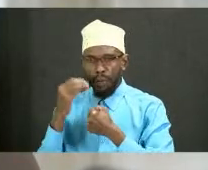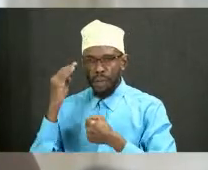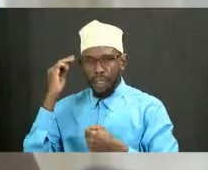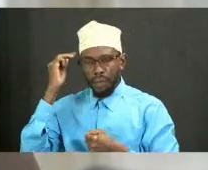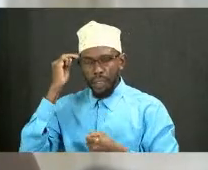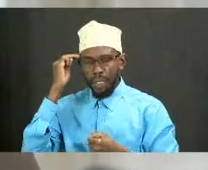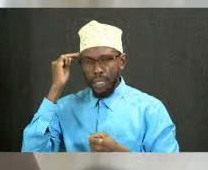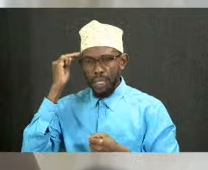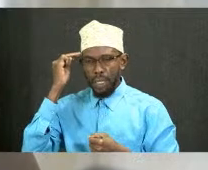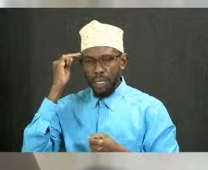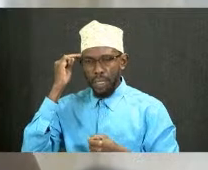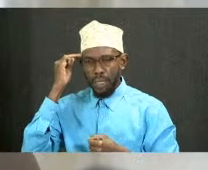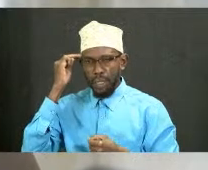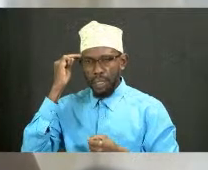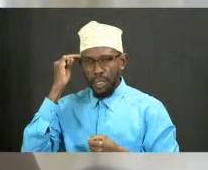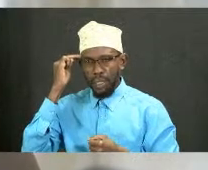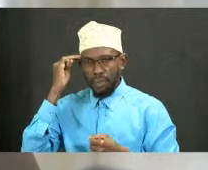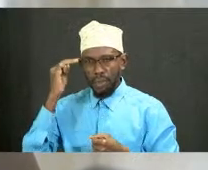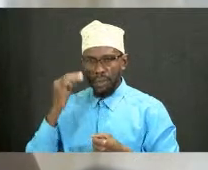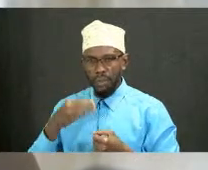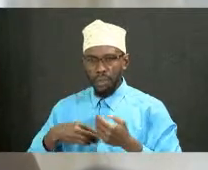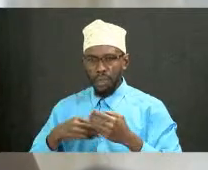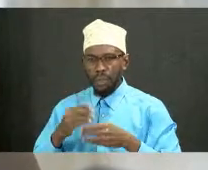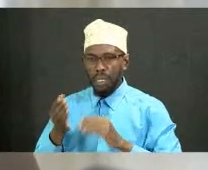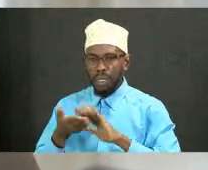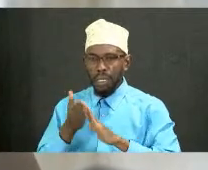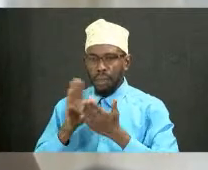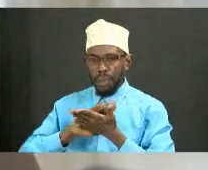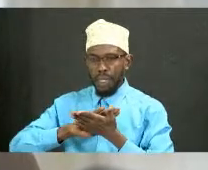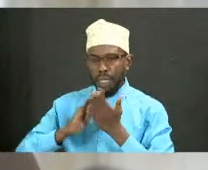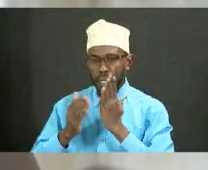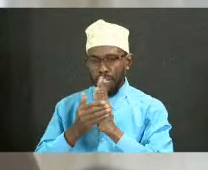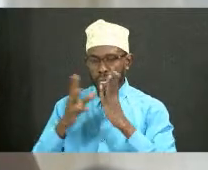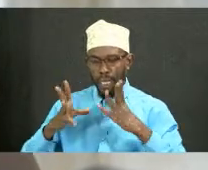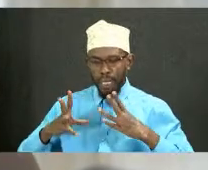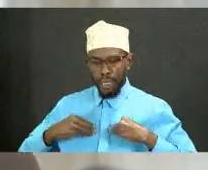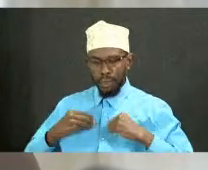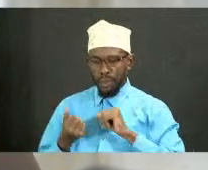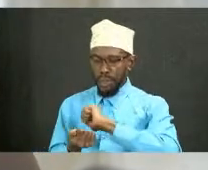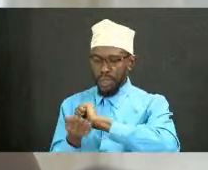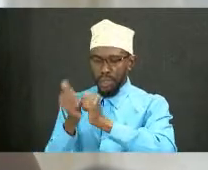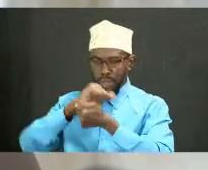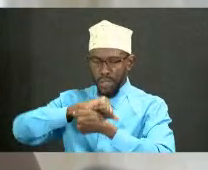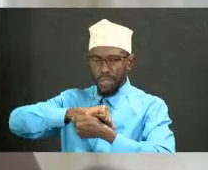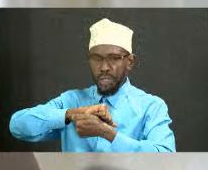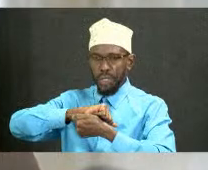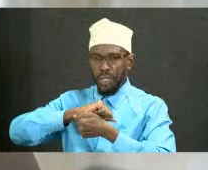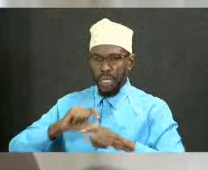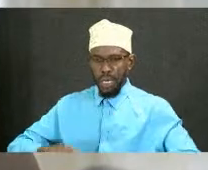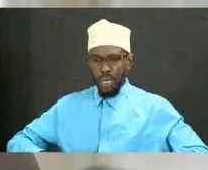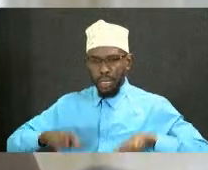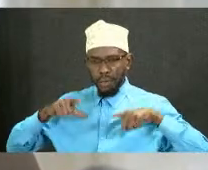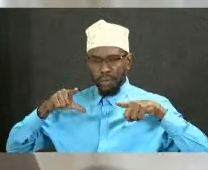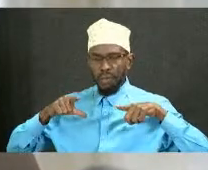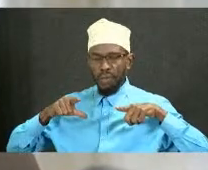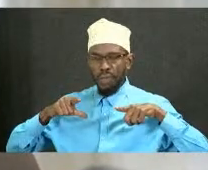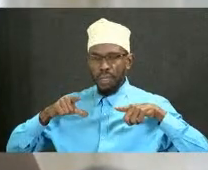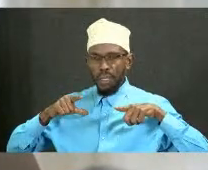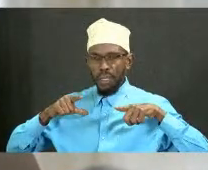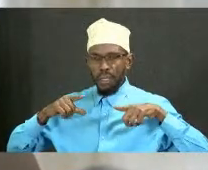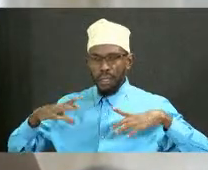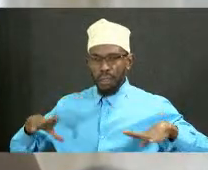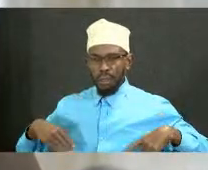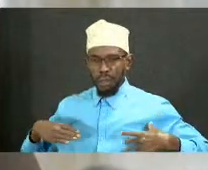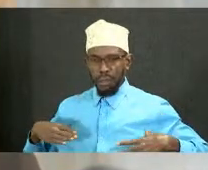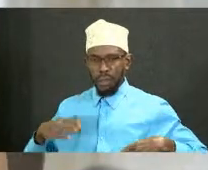mentality ya ubunifu kwanza na mentality ya kuaccept changes. Kwa sababu ukiangalia maisha yetu kama